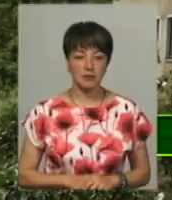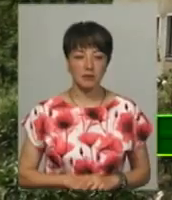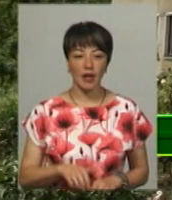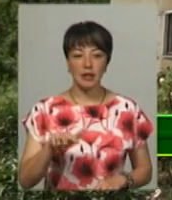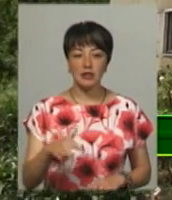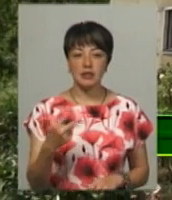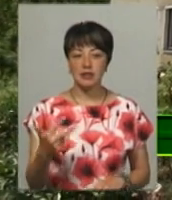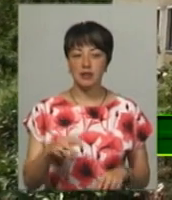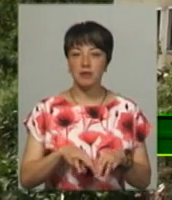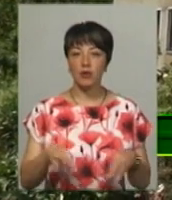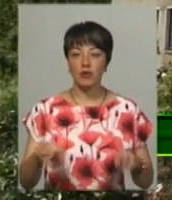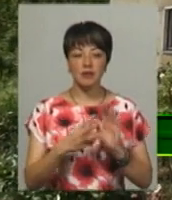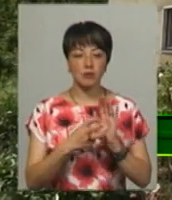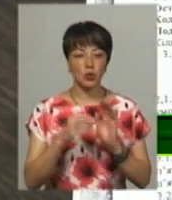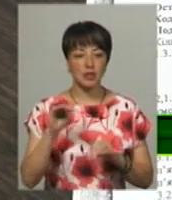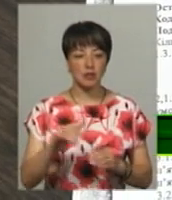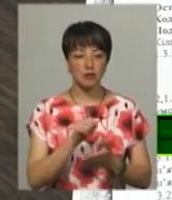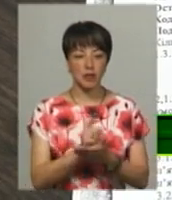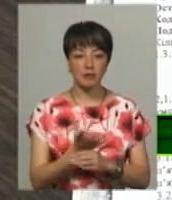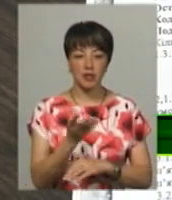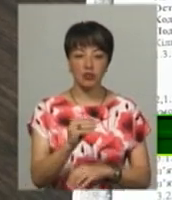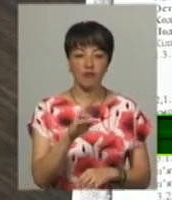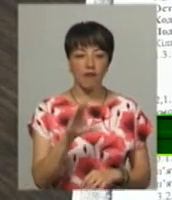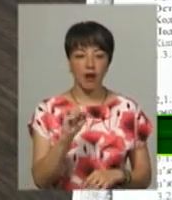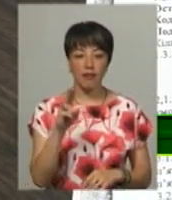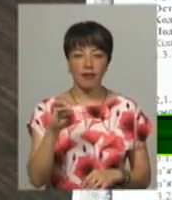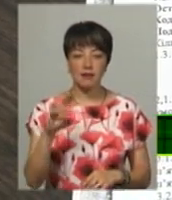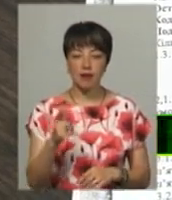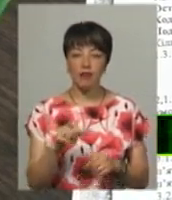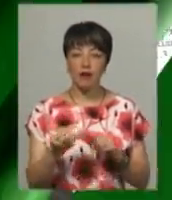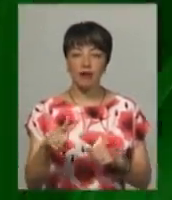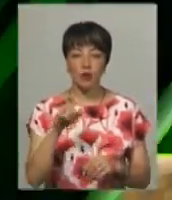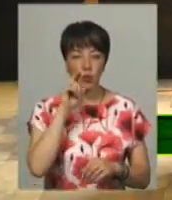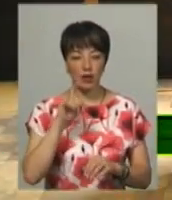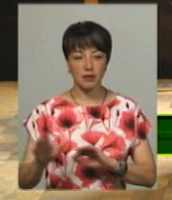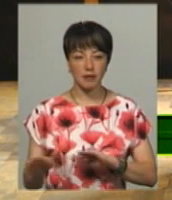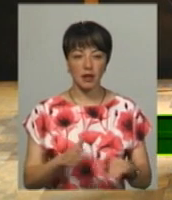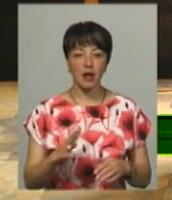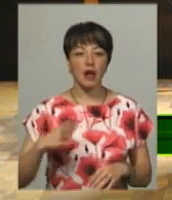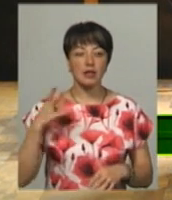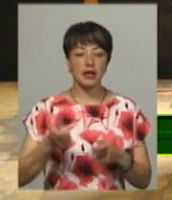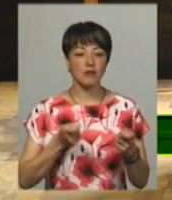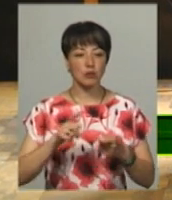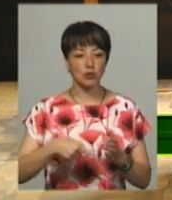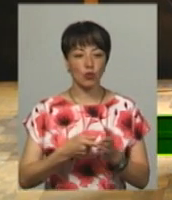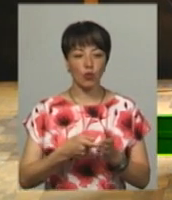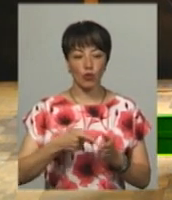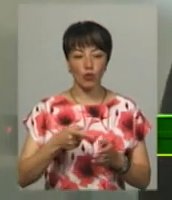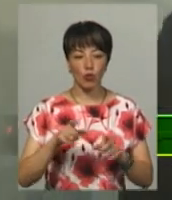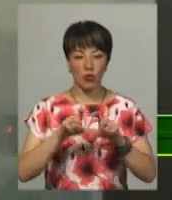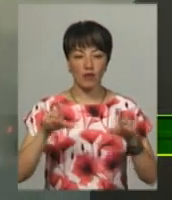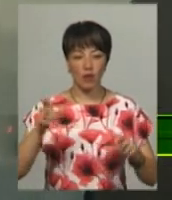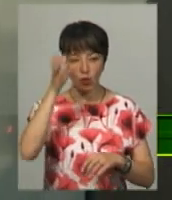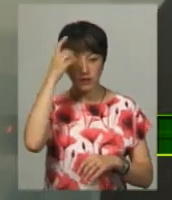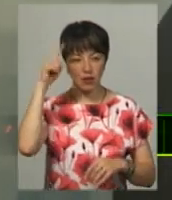33 мільйони 800 тисяч гривень має сплатити Жванецька селищна рада «Нафтогазу України». Екс-керівнику Хмельницького міського управління освіти та